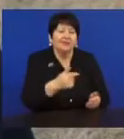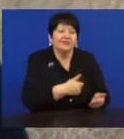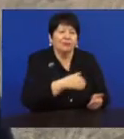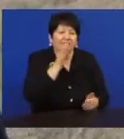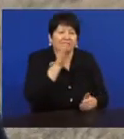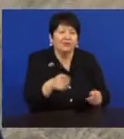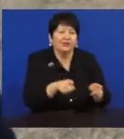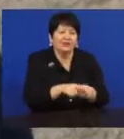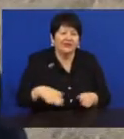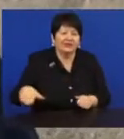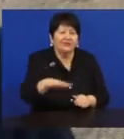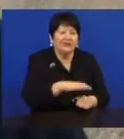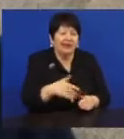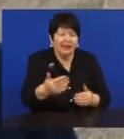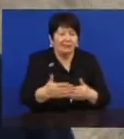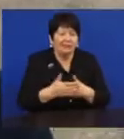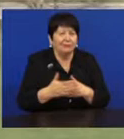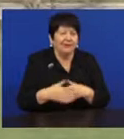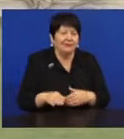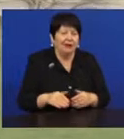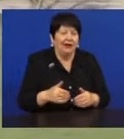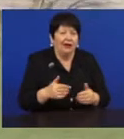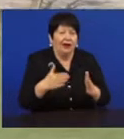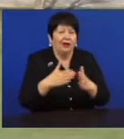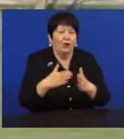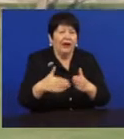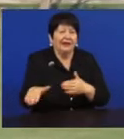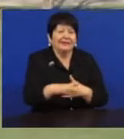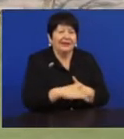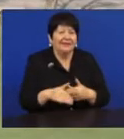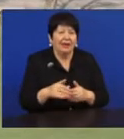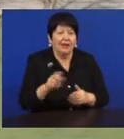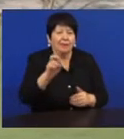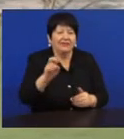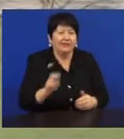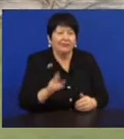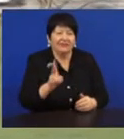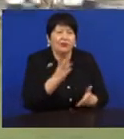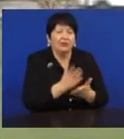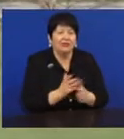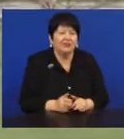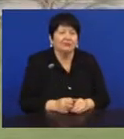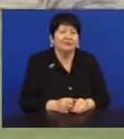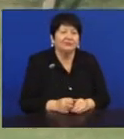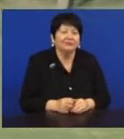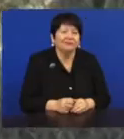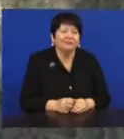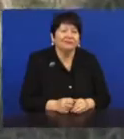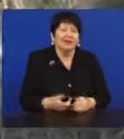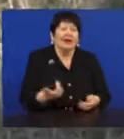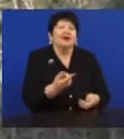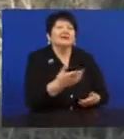Ce poți spui despre acest teren din preajma lontrarea localității despre Basarabească? Cum este el? De